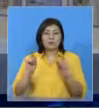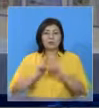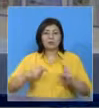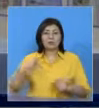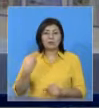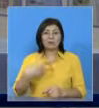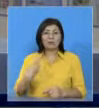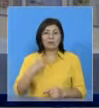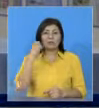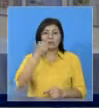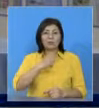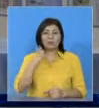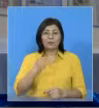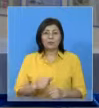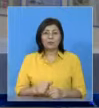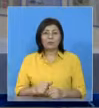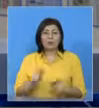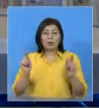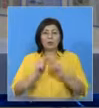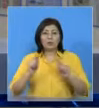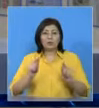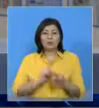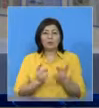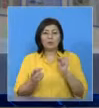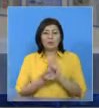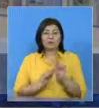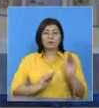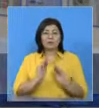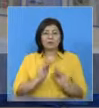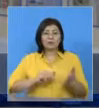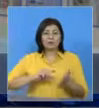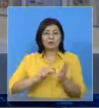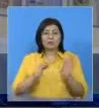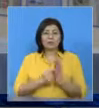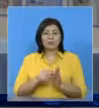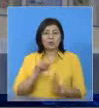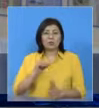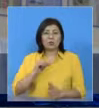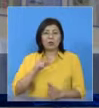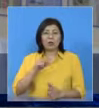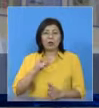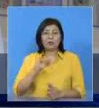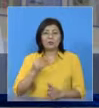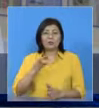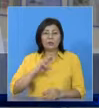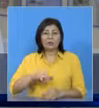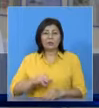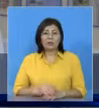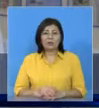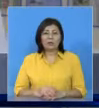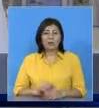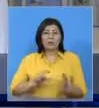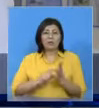2020 году музей был преобразован в выставочный зал «Руханият». Экспозиция выставочного